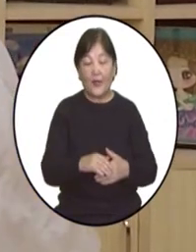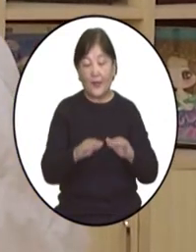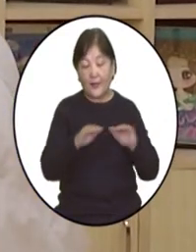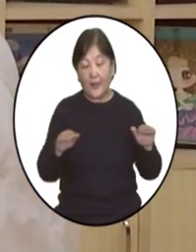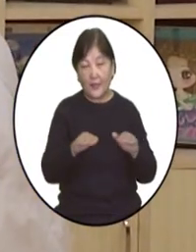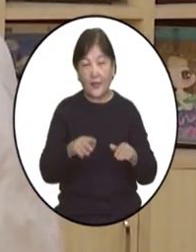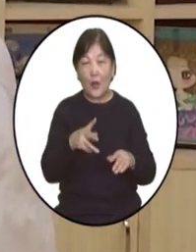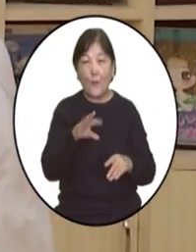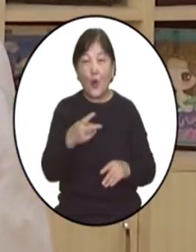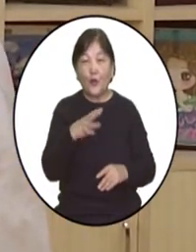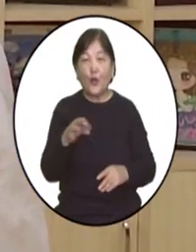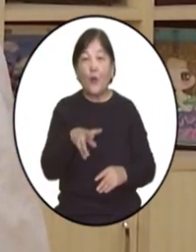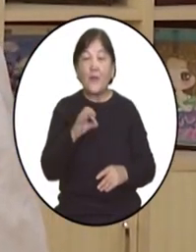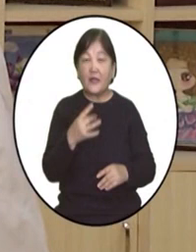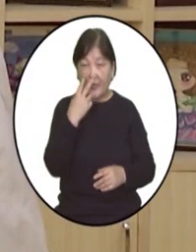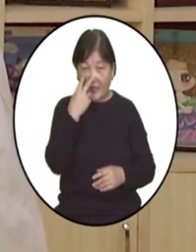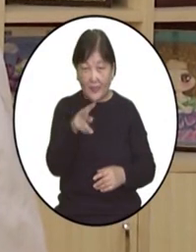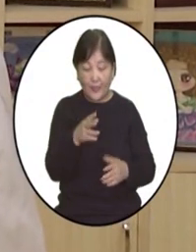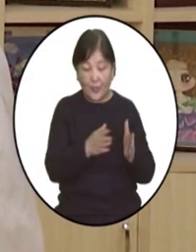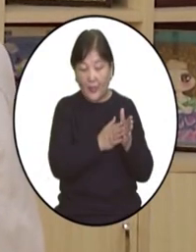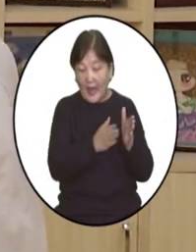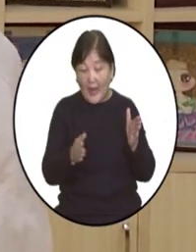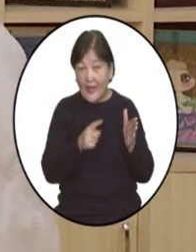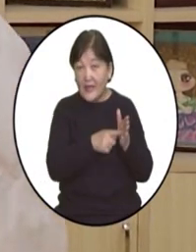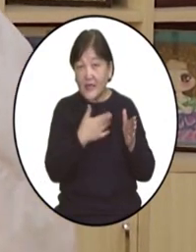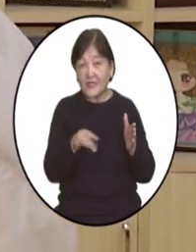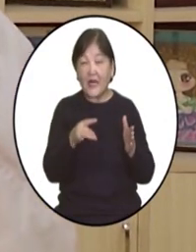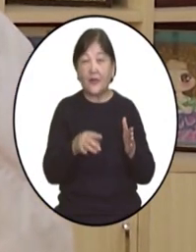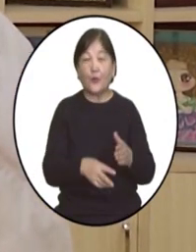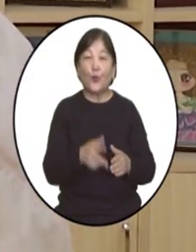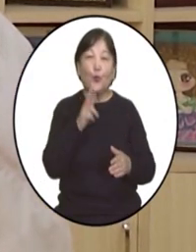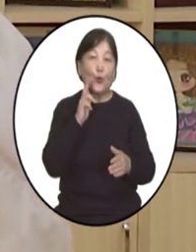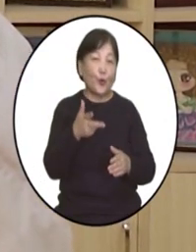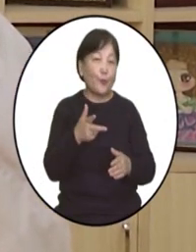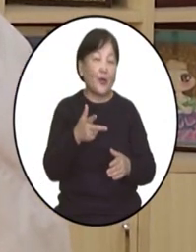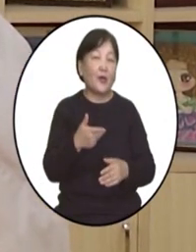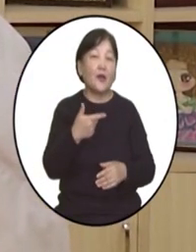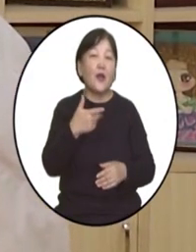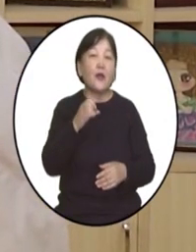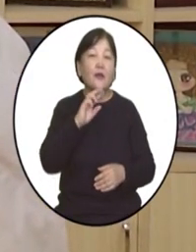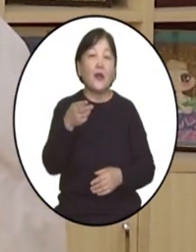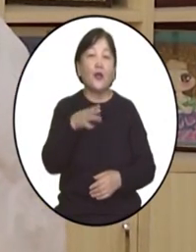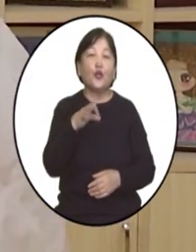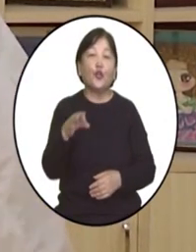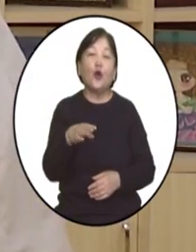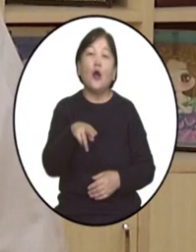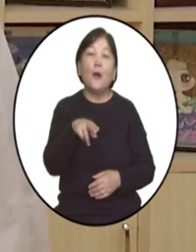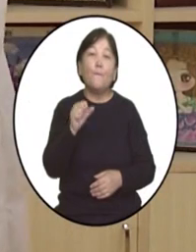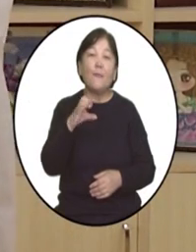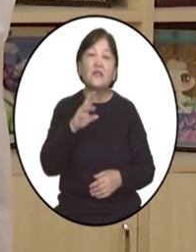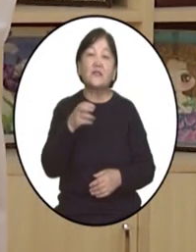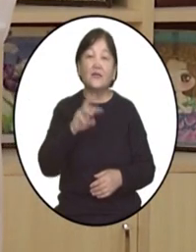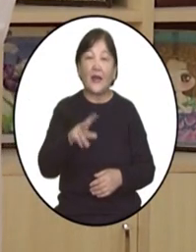энэ манометрийн хамгийн хязгаар нь болохоор 3000 гектапаскал байна. 3000 гектапаскал гэдэг